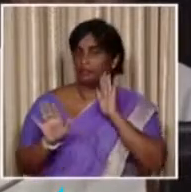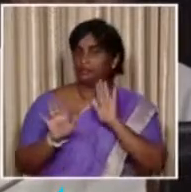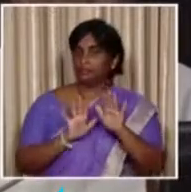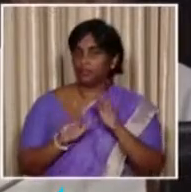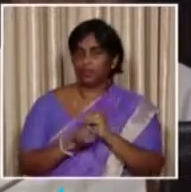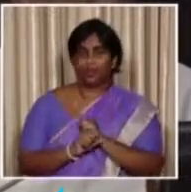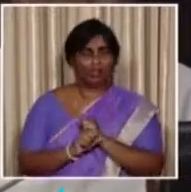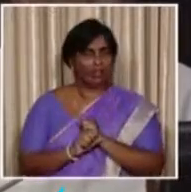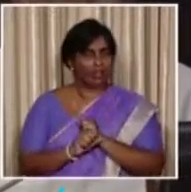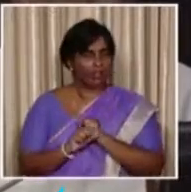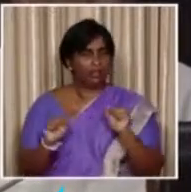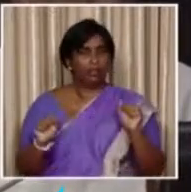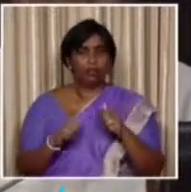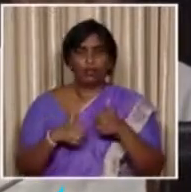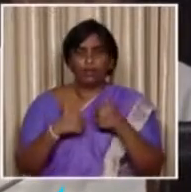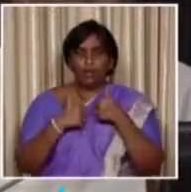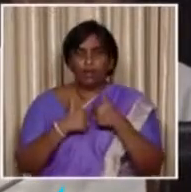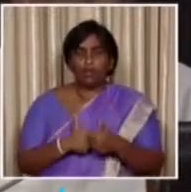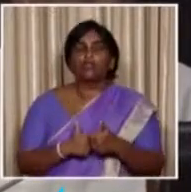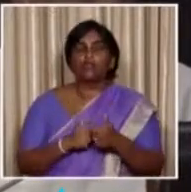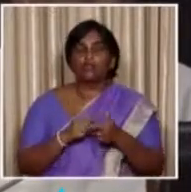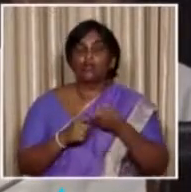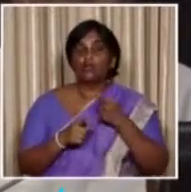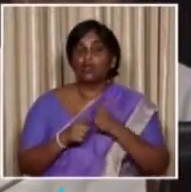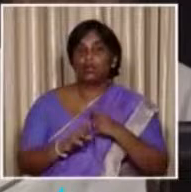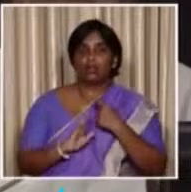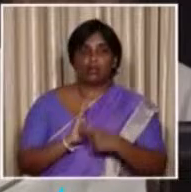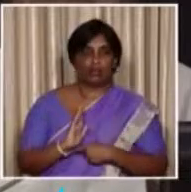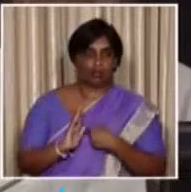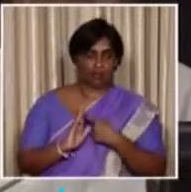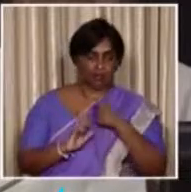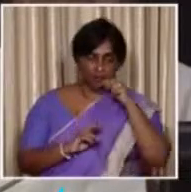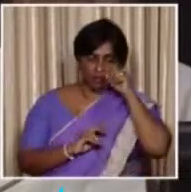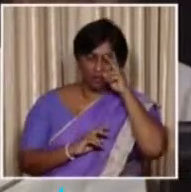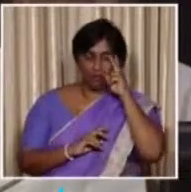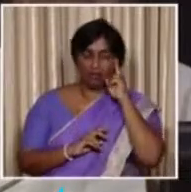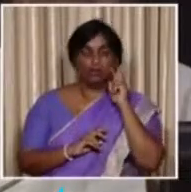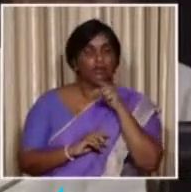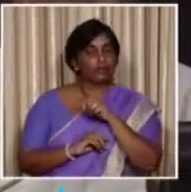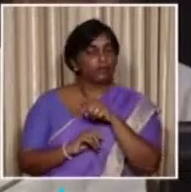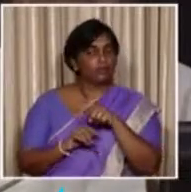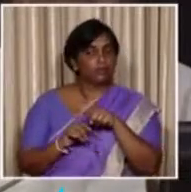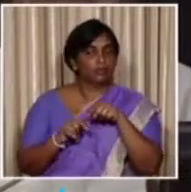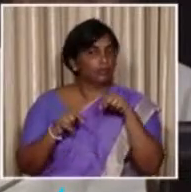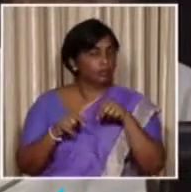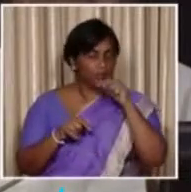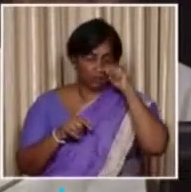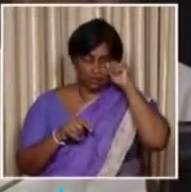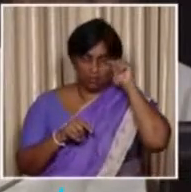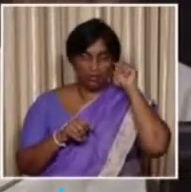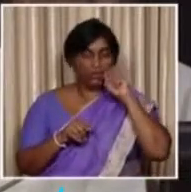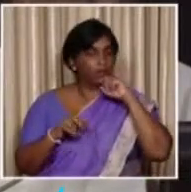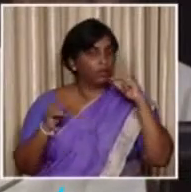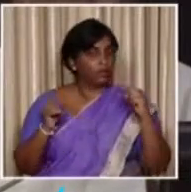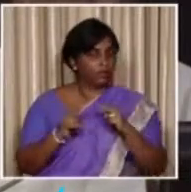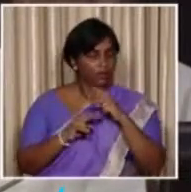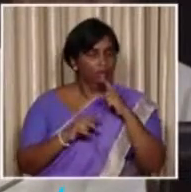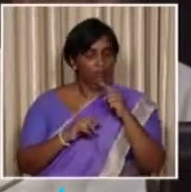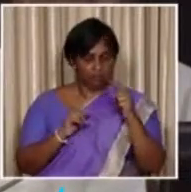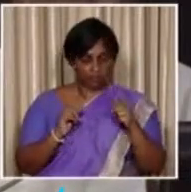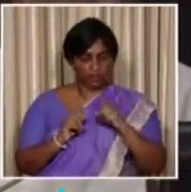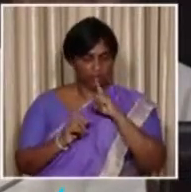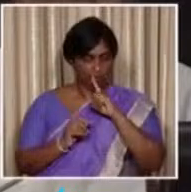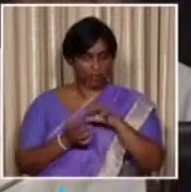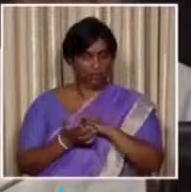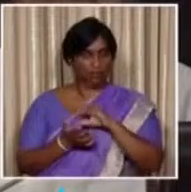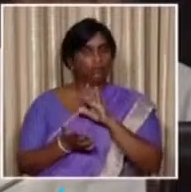කලමනාකරණය නොකිරීමේ හොඳම උදාහරණය තමයි ලංකාව කියලා. ඒ වගේම අද සුප්‍රීම උසාවිය